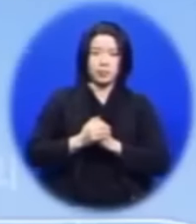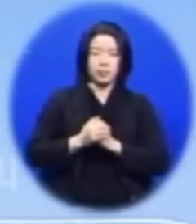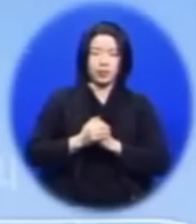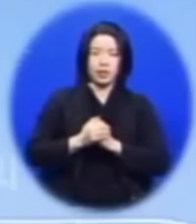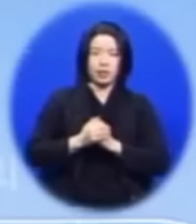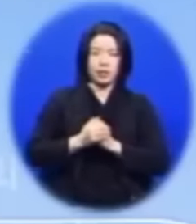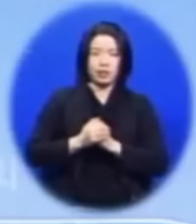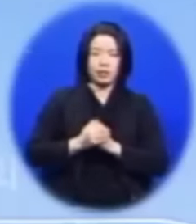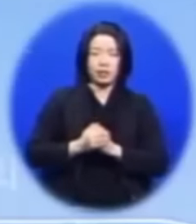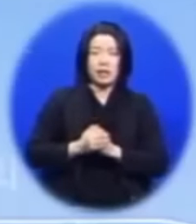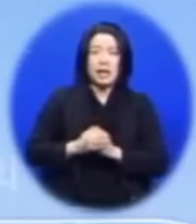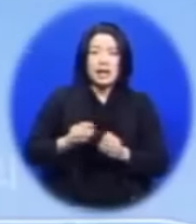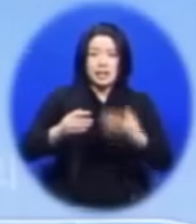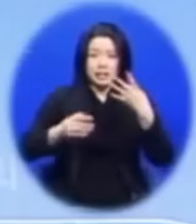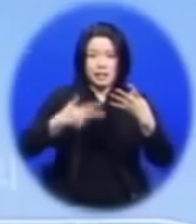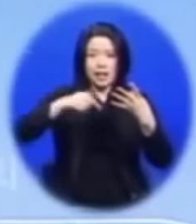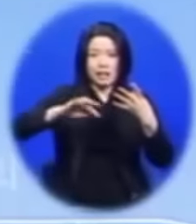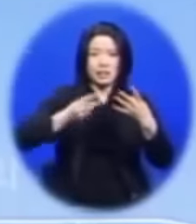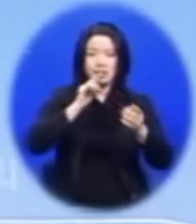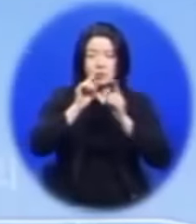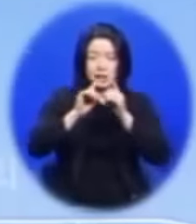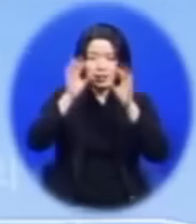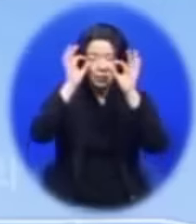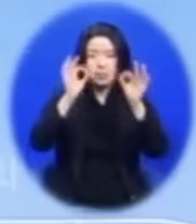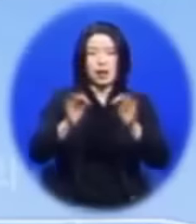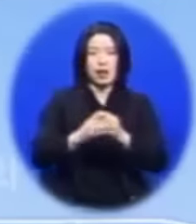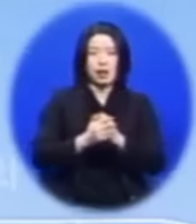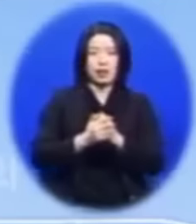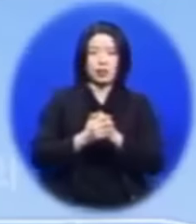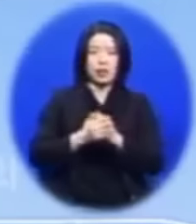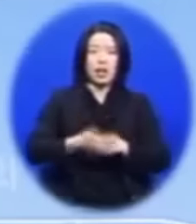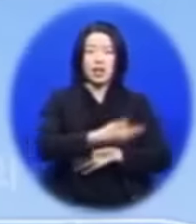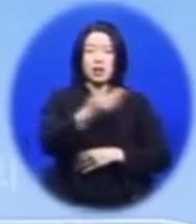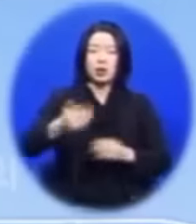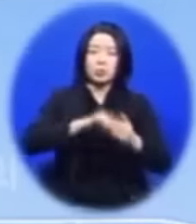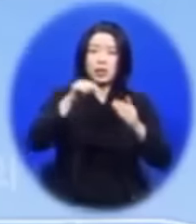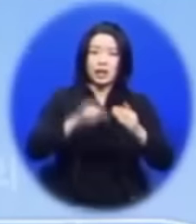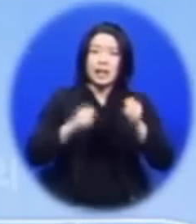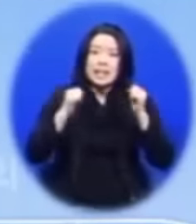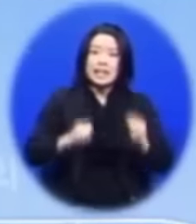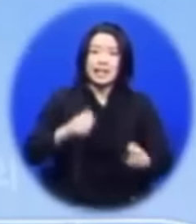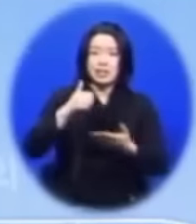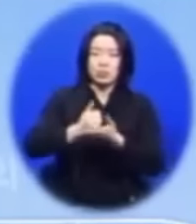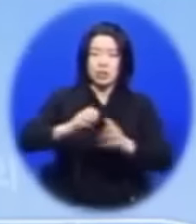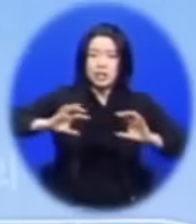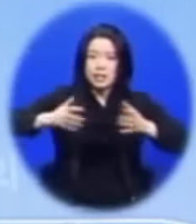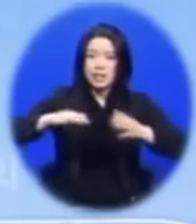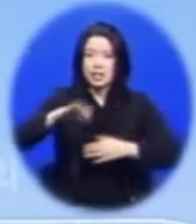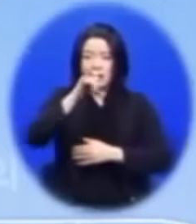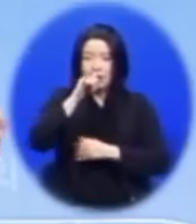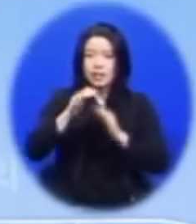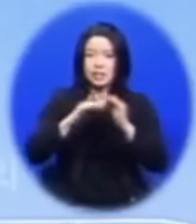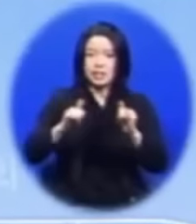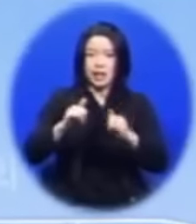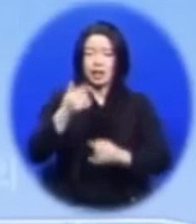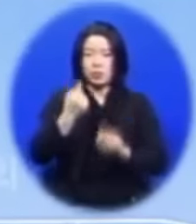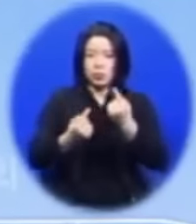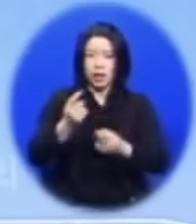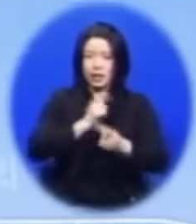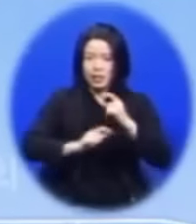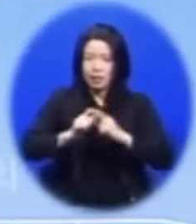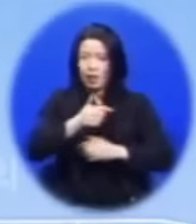말입니다 4절 말씀을 한번 보세요 여러분 안에 계신 분이 세상에 있는 자보다 크시기